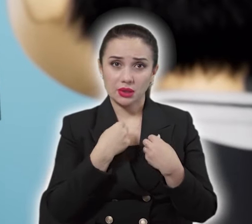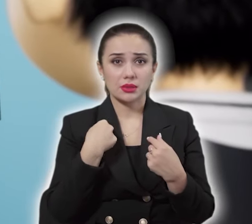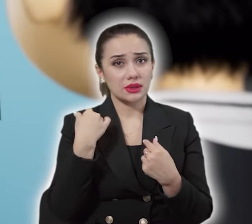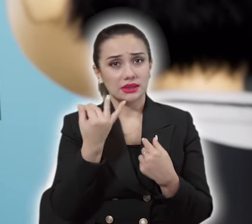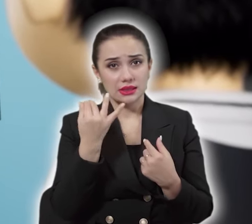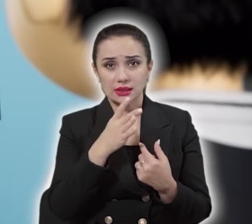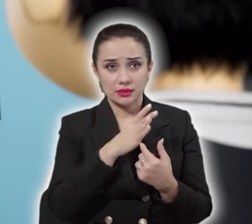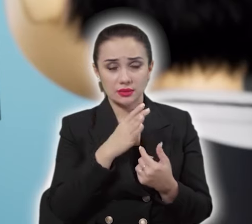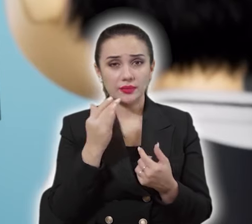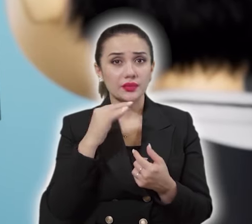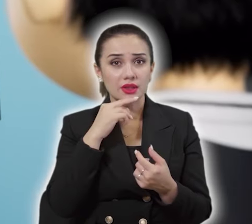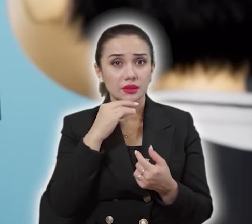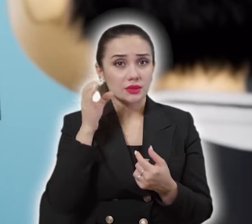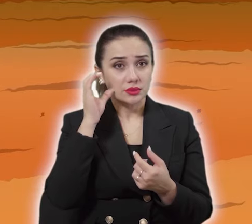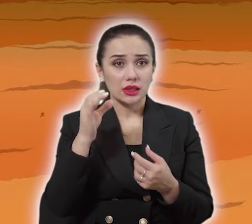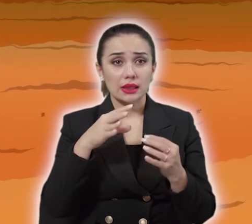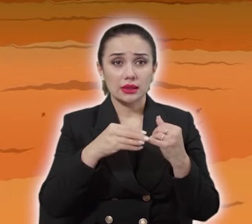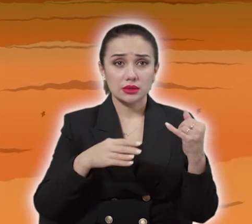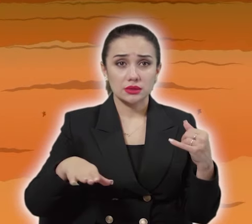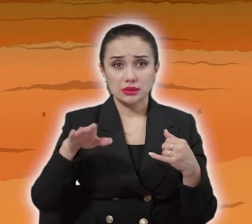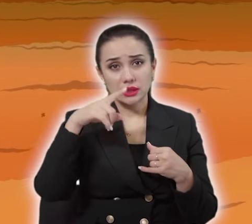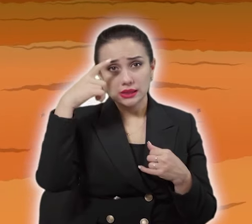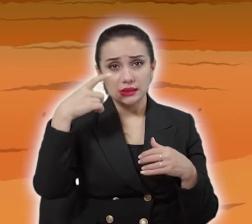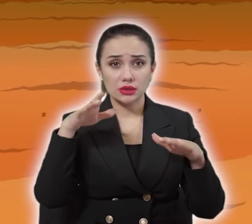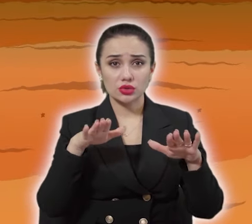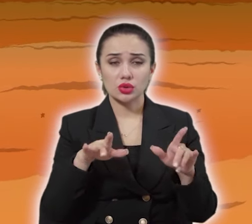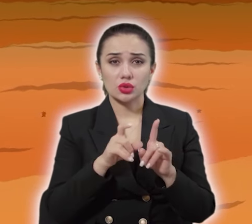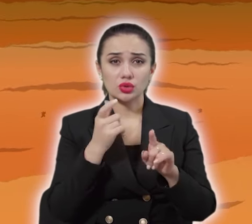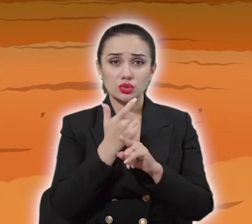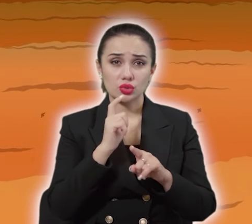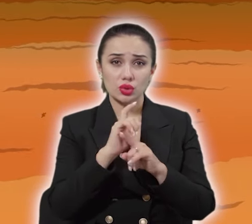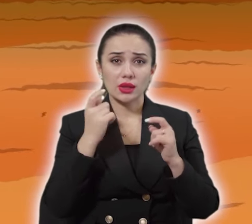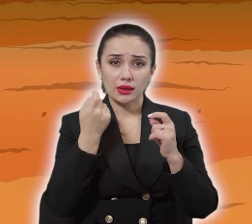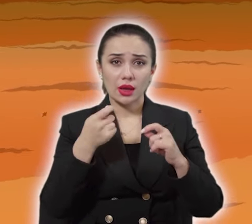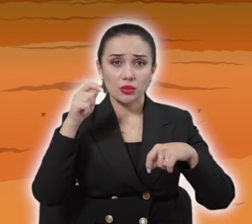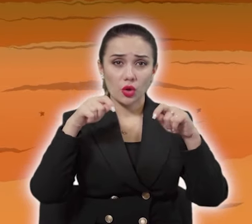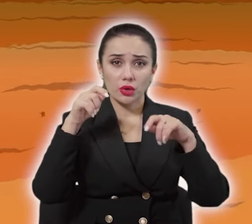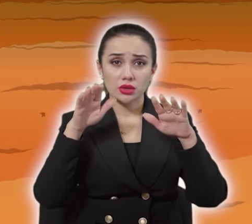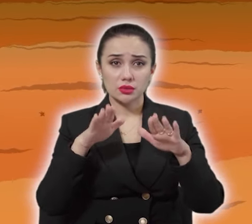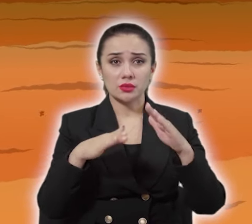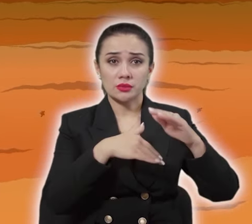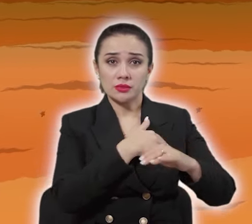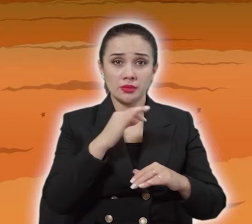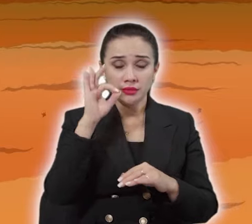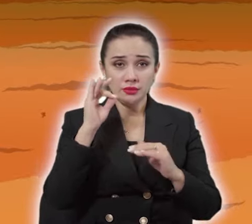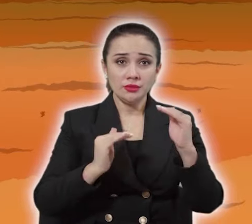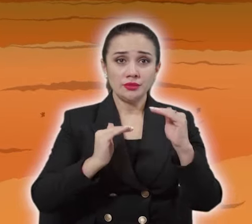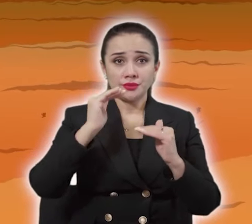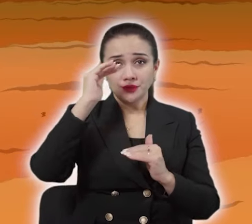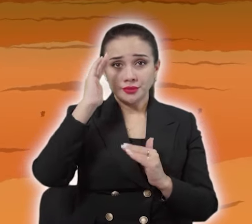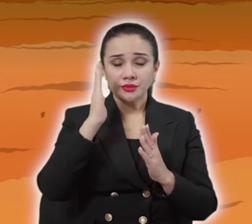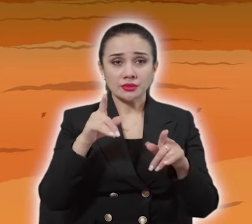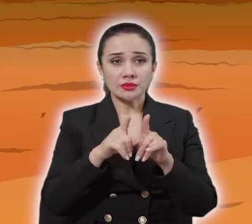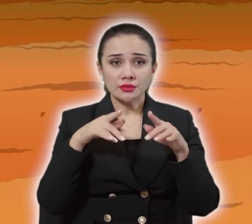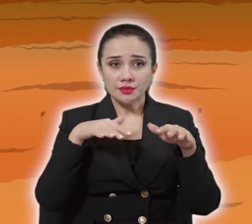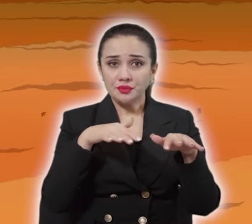Mayli, diqqat bilan tingla. Xo'p. Yer yuzining ayrim issiq joylarida juda kam yog'ingarchilik bo'ladi. Harorat esa juda